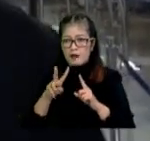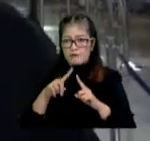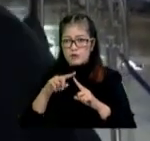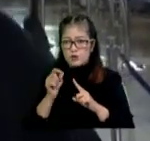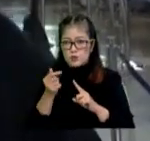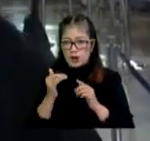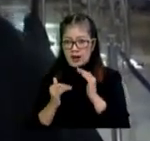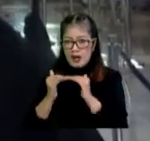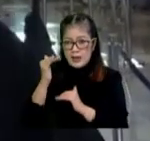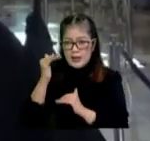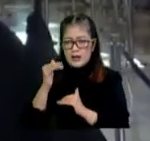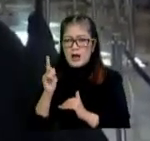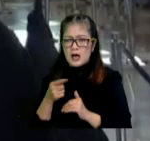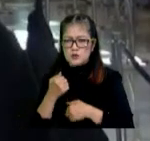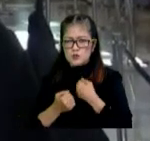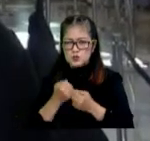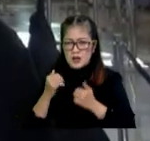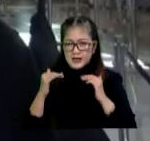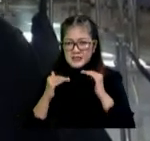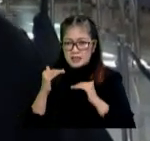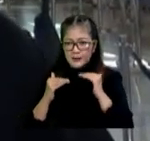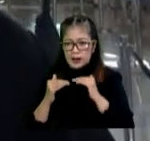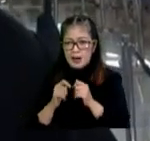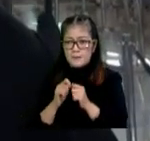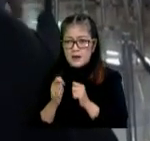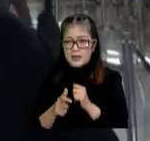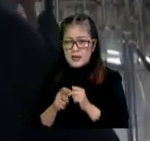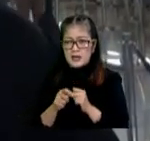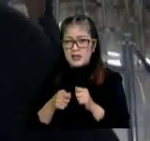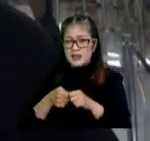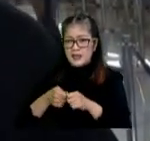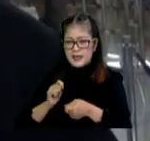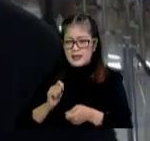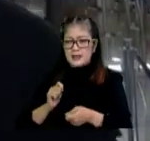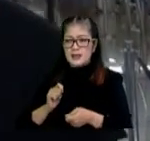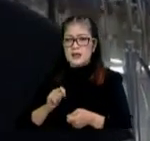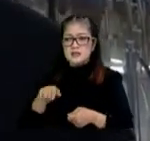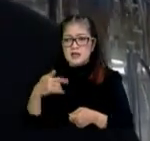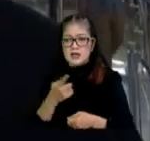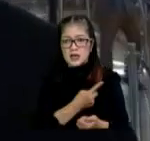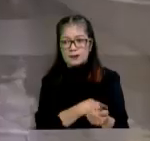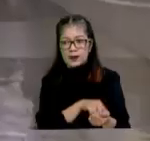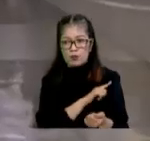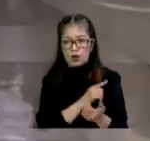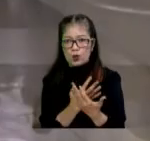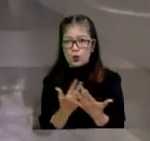harus berupaya menyeimbangkan antara harga yang kita tawarkan kepada dengan kemampuan